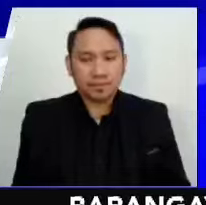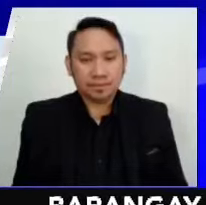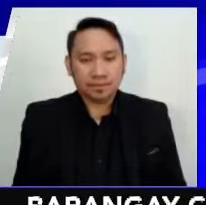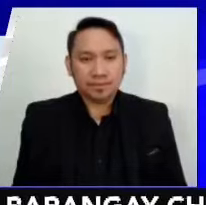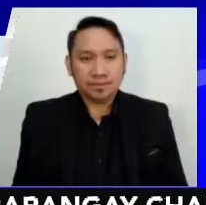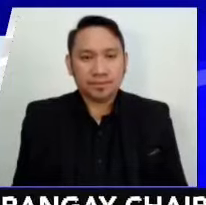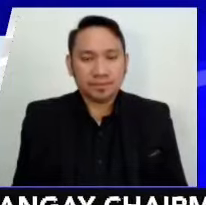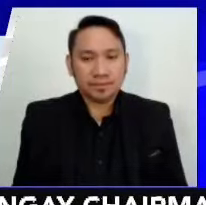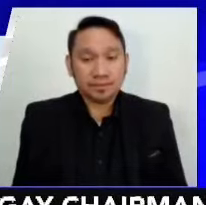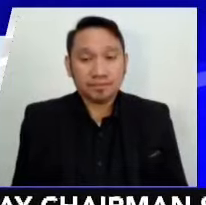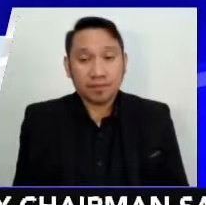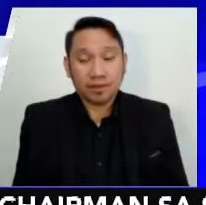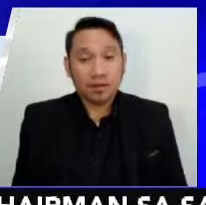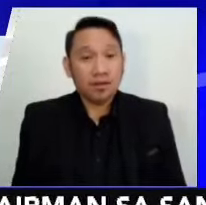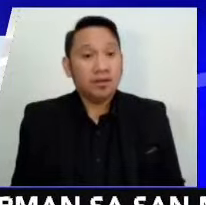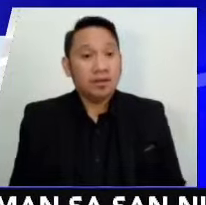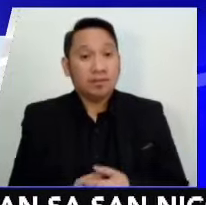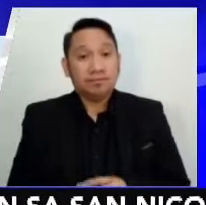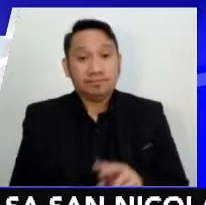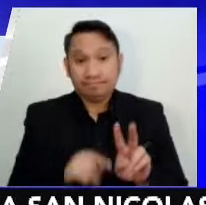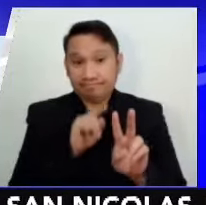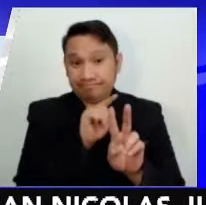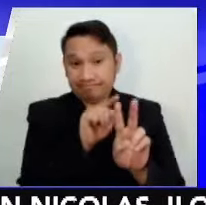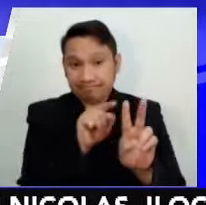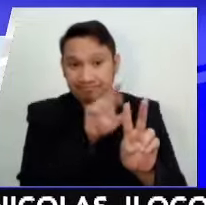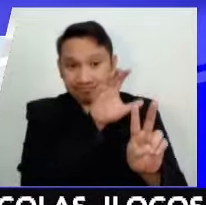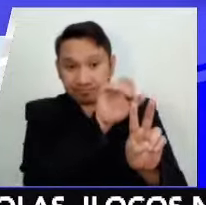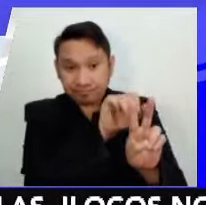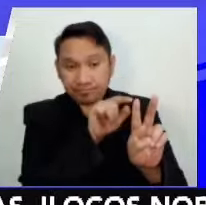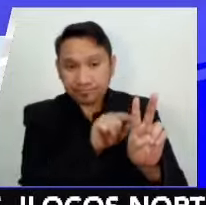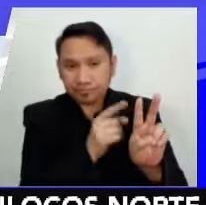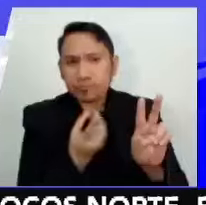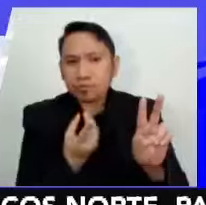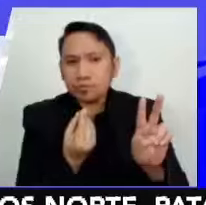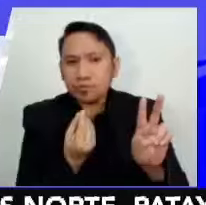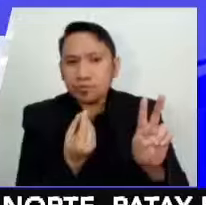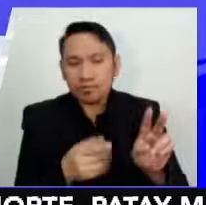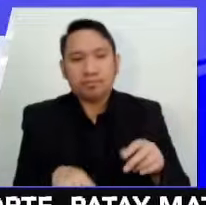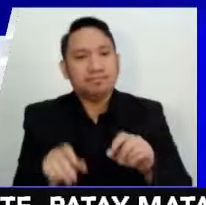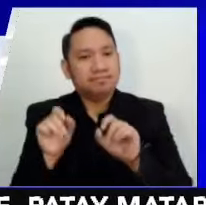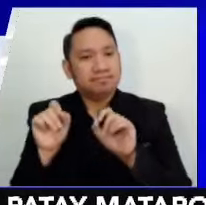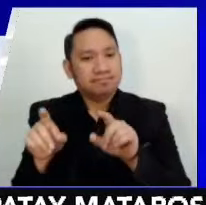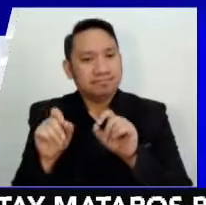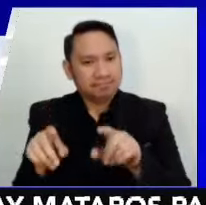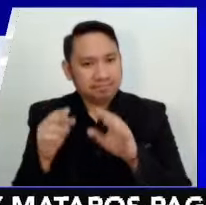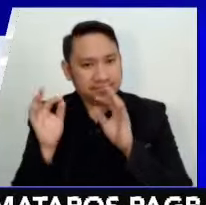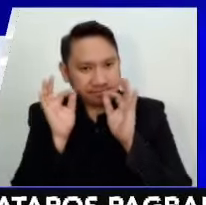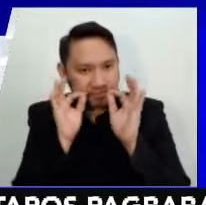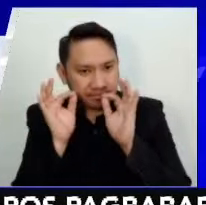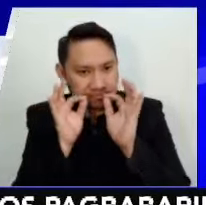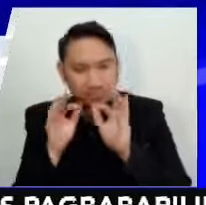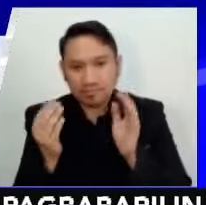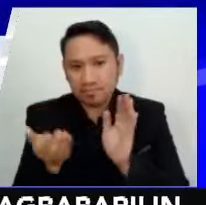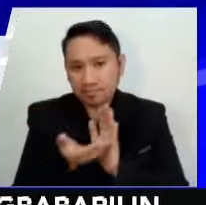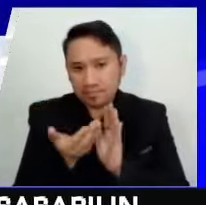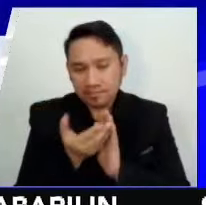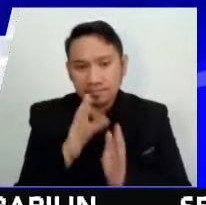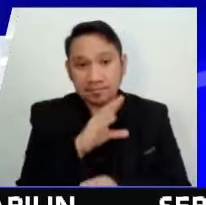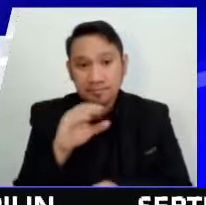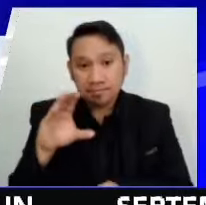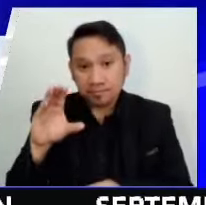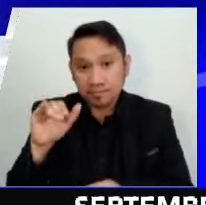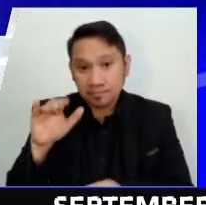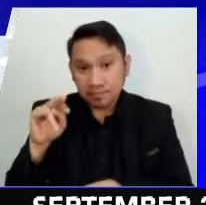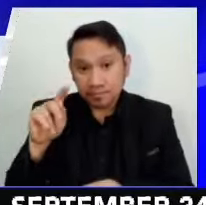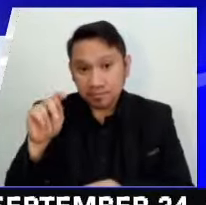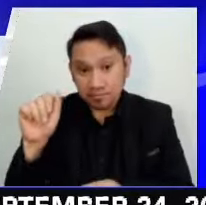Arestado ang dalawang suspect na sangkot umano sa pagbebenta ng mga ilegal na droga sa Pasig at Cainta, Rizal. Nagpanggap na